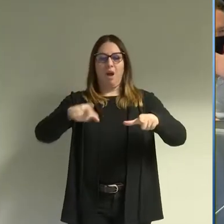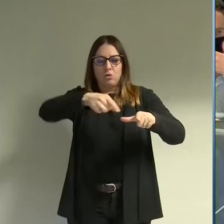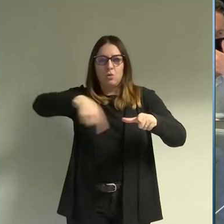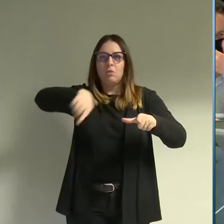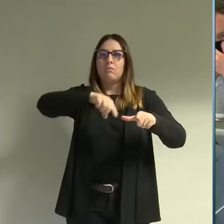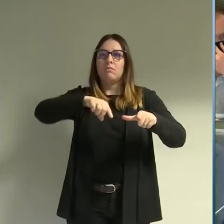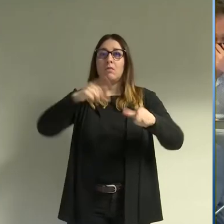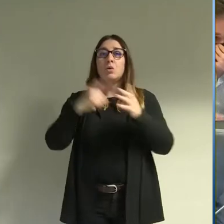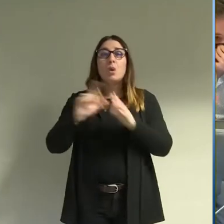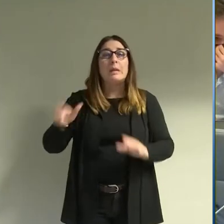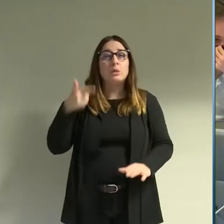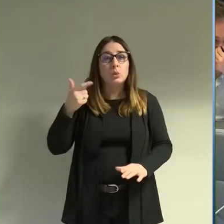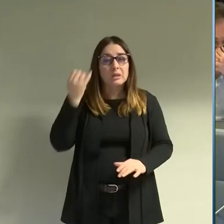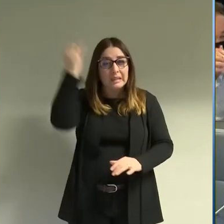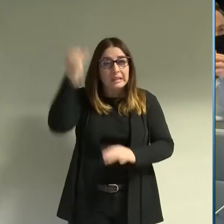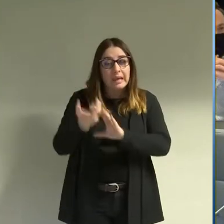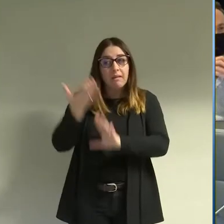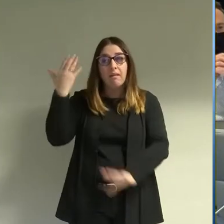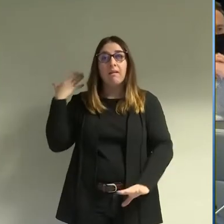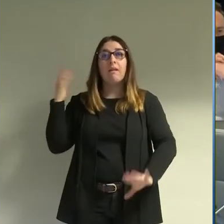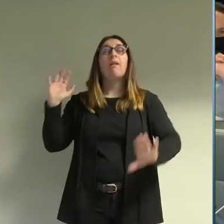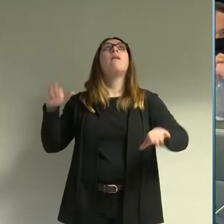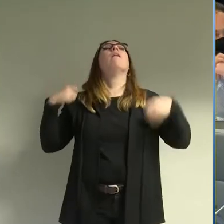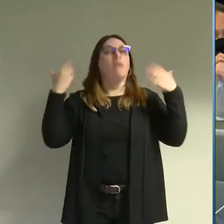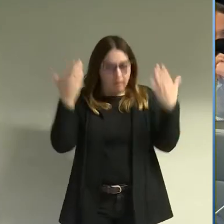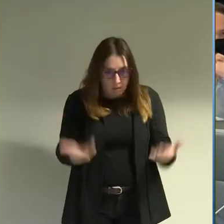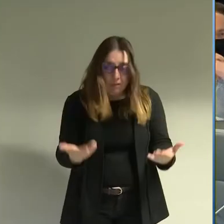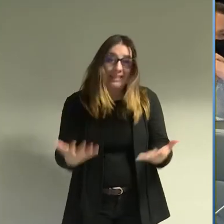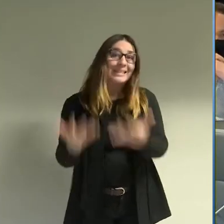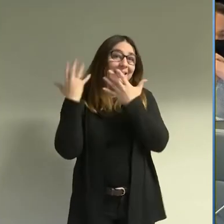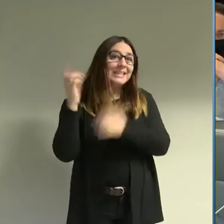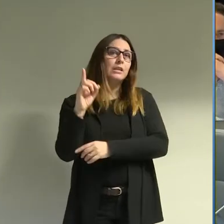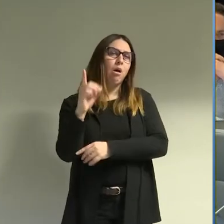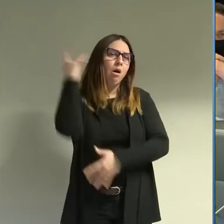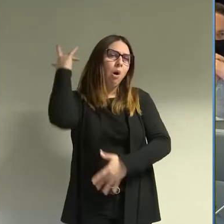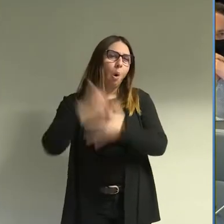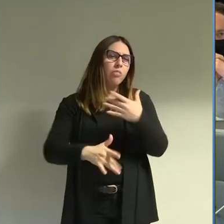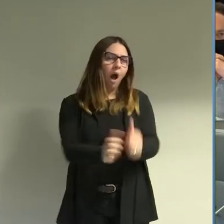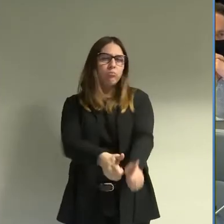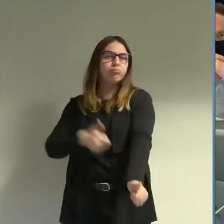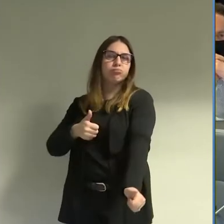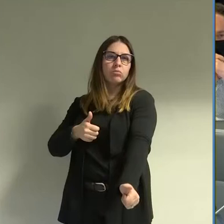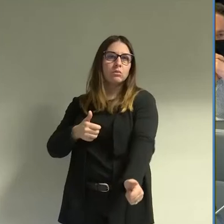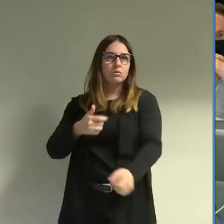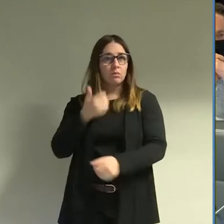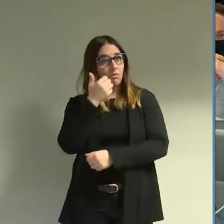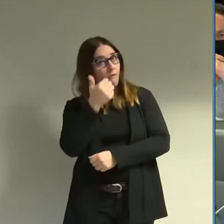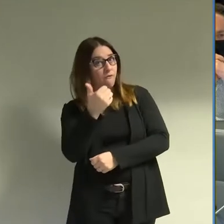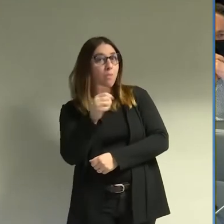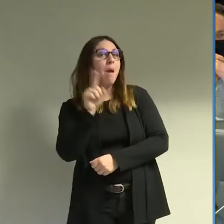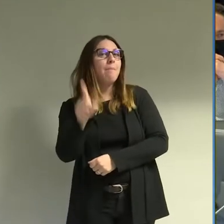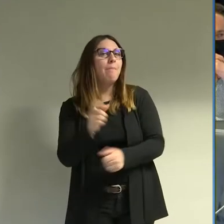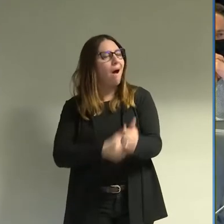2012 vous vous épancher donc avec dix ans de retard vous n'avez pas fait à temps vous non plus semble-t-il